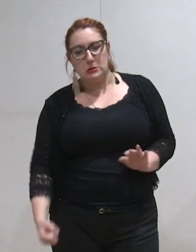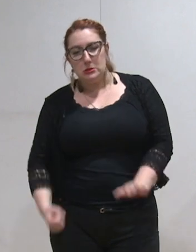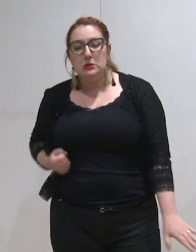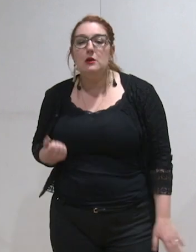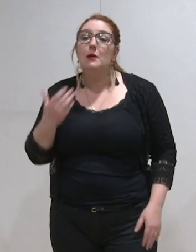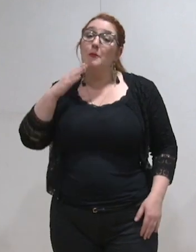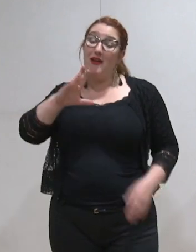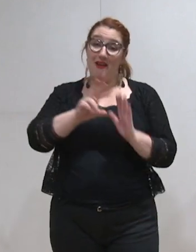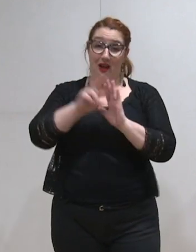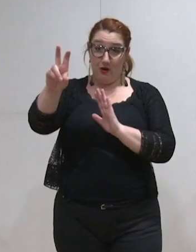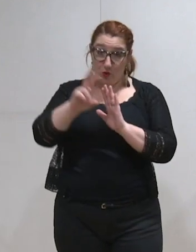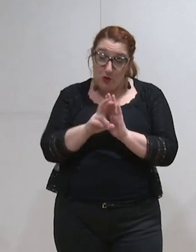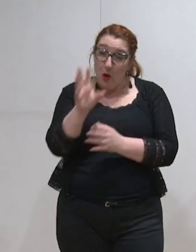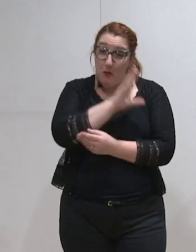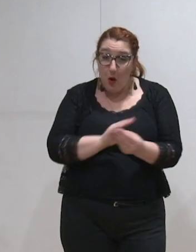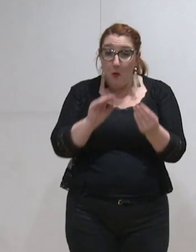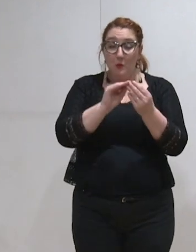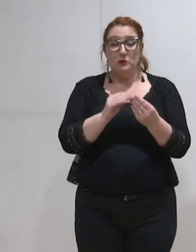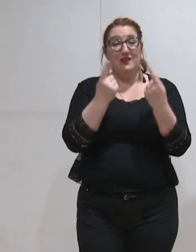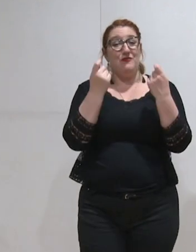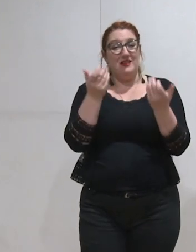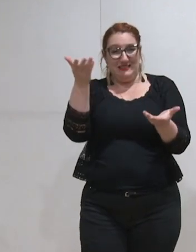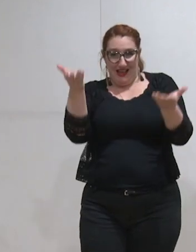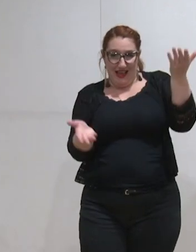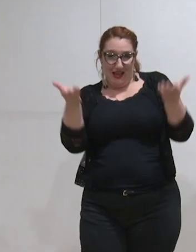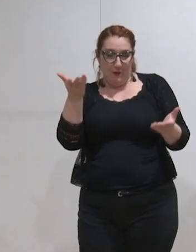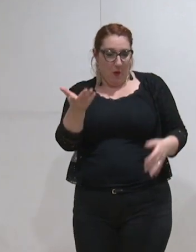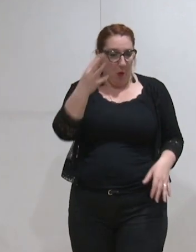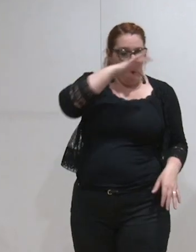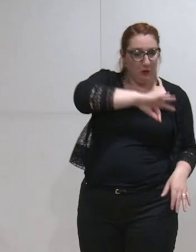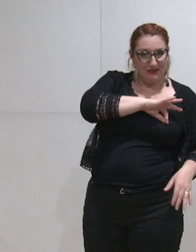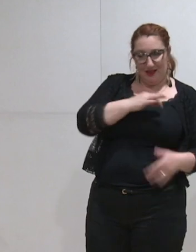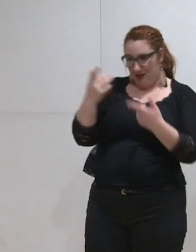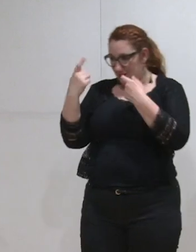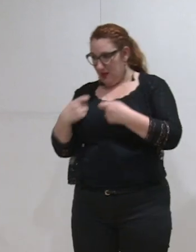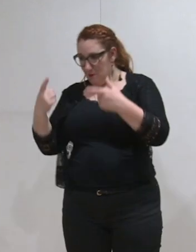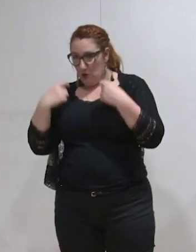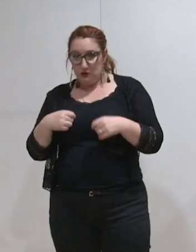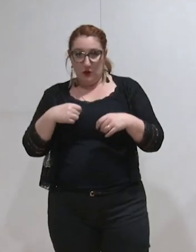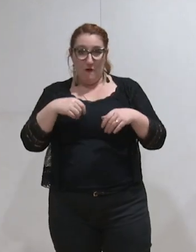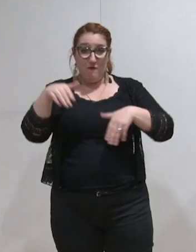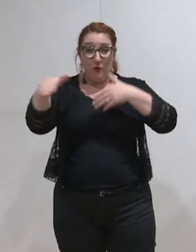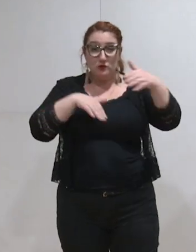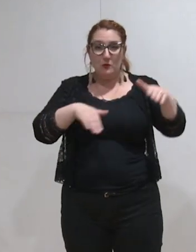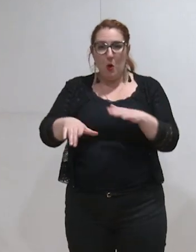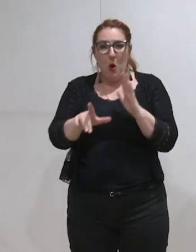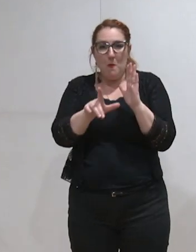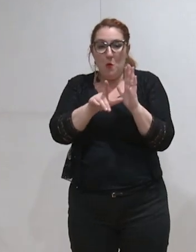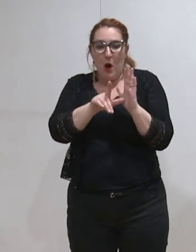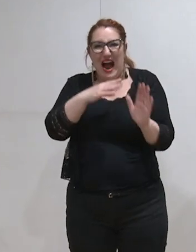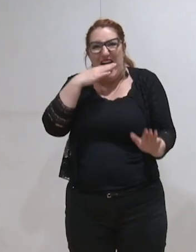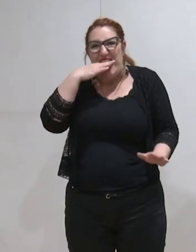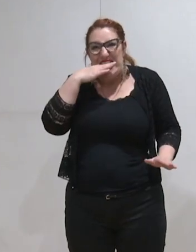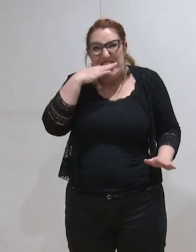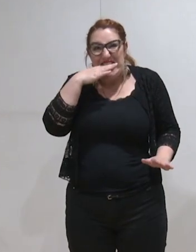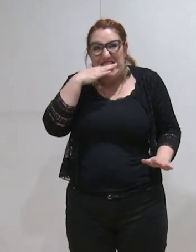vient sur un terrain où l'équilibre financier entre les recettes et dépenses de fonctionnement était à la limite de la loi hein et que donc c'est ou bien une